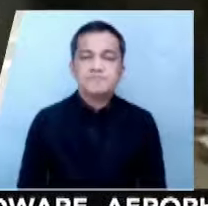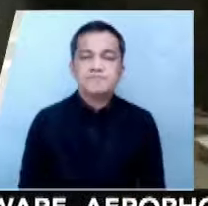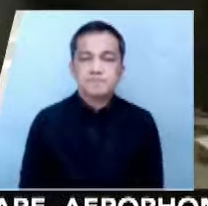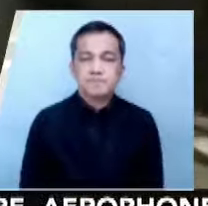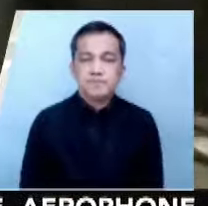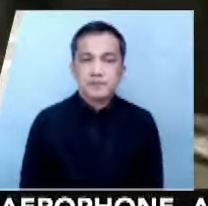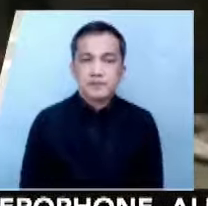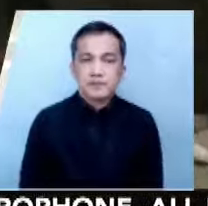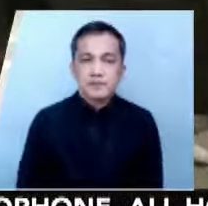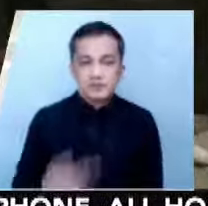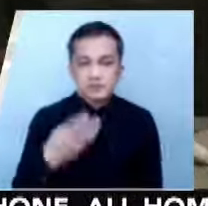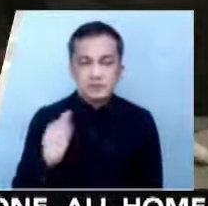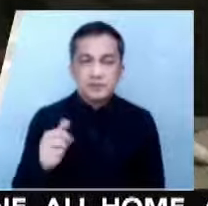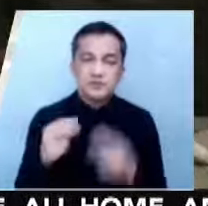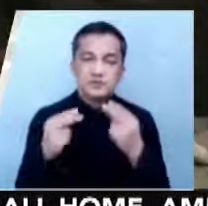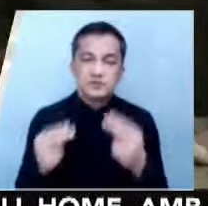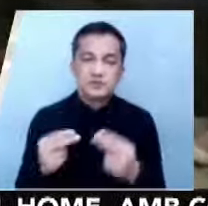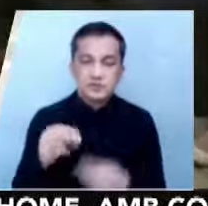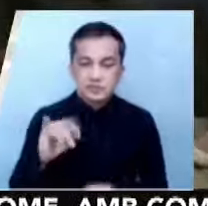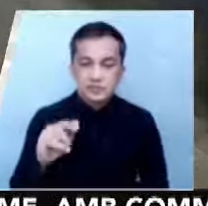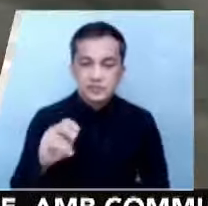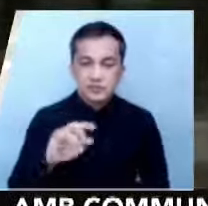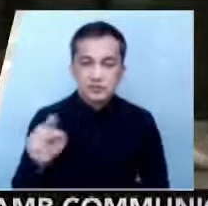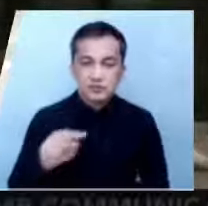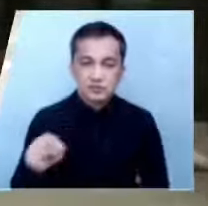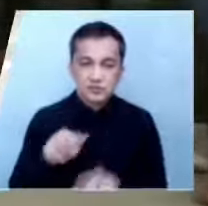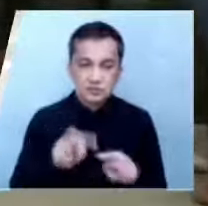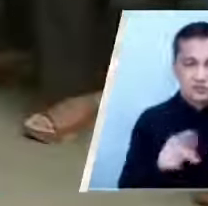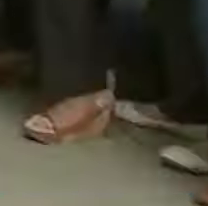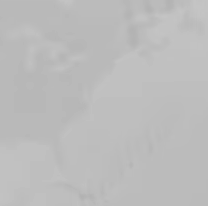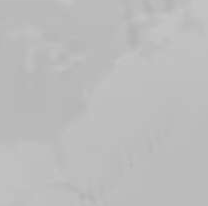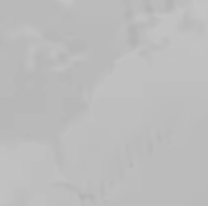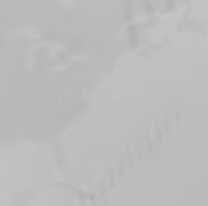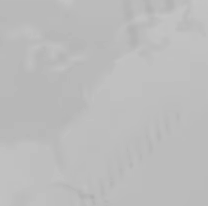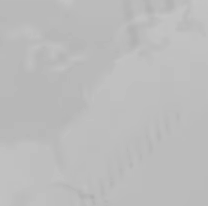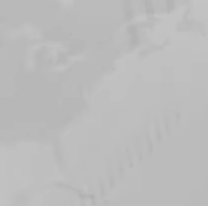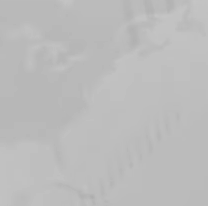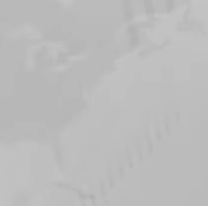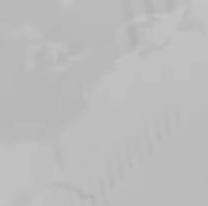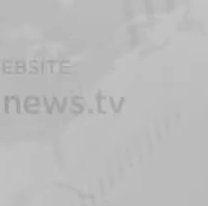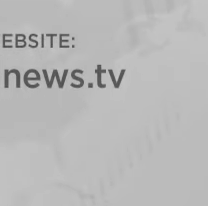sa GMA integrated news Ian Cruz nakatutok 24 Oras